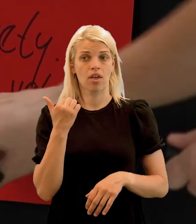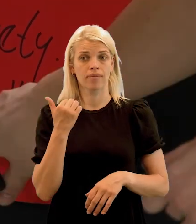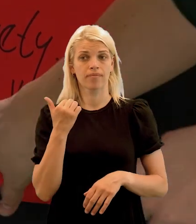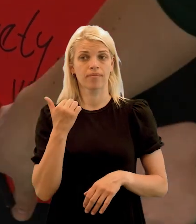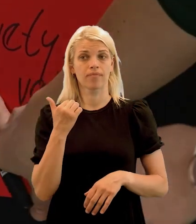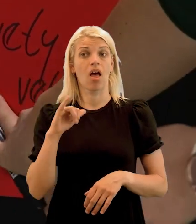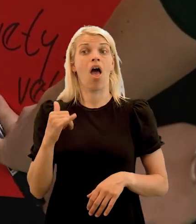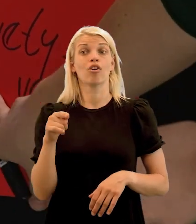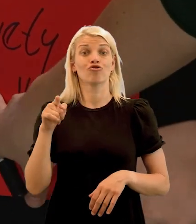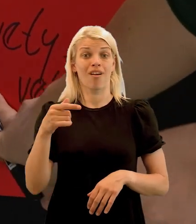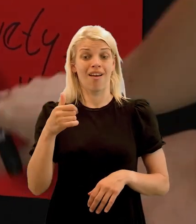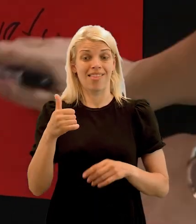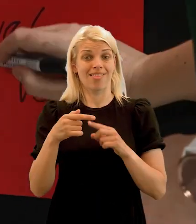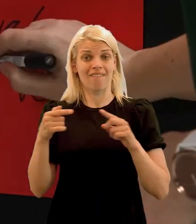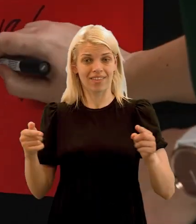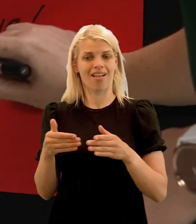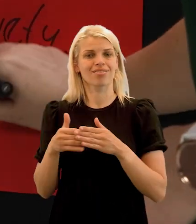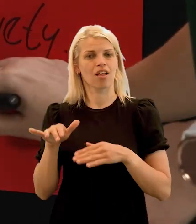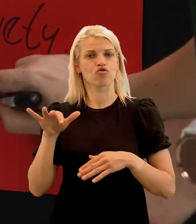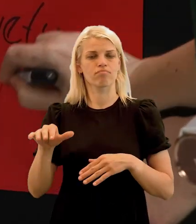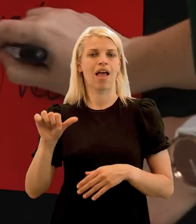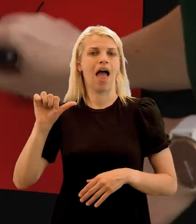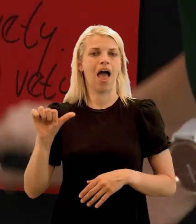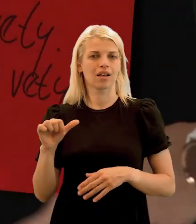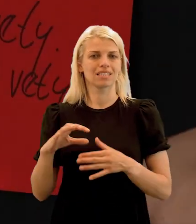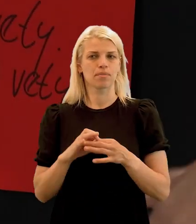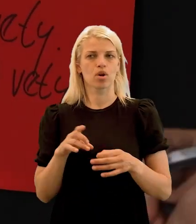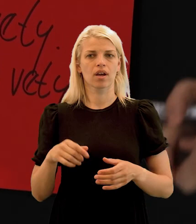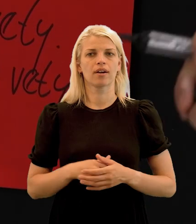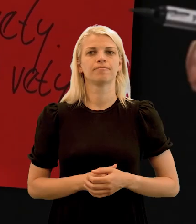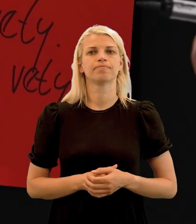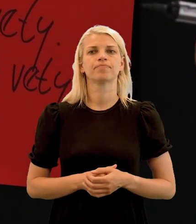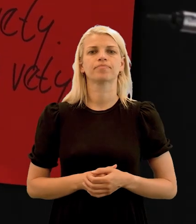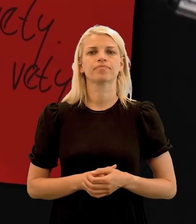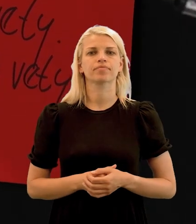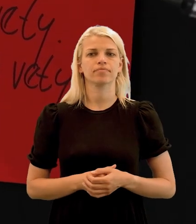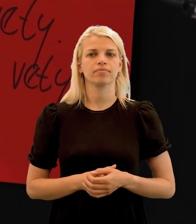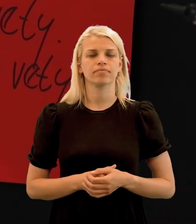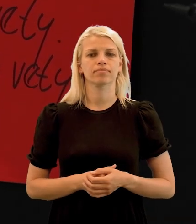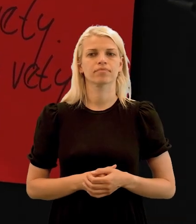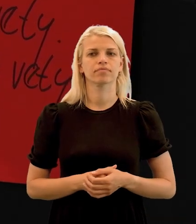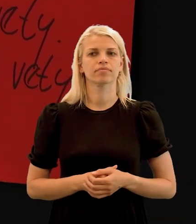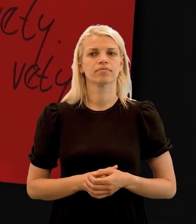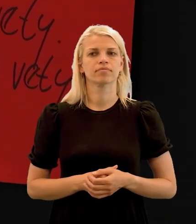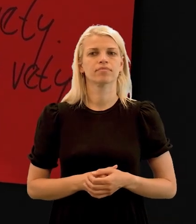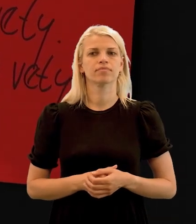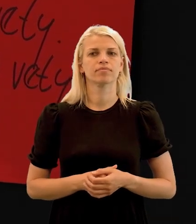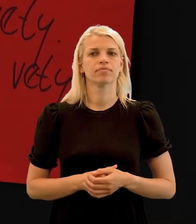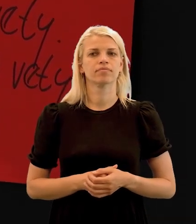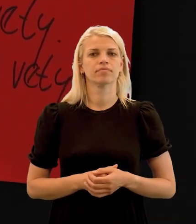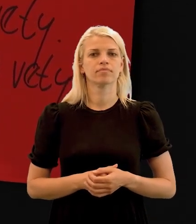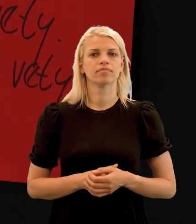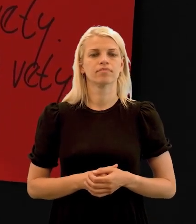Naučil a ešte máme v tej vete ďalšiu spojku a. Slová a vety. Naučil som sa spojky a viem